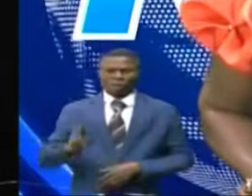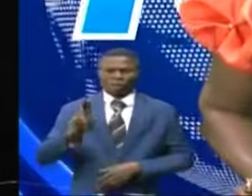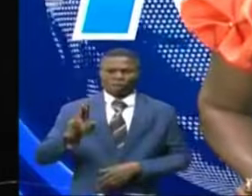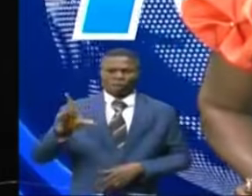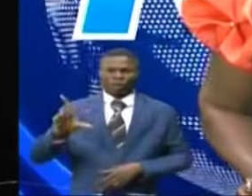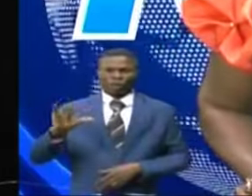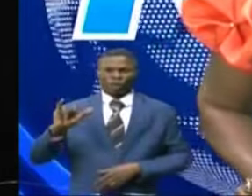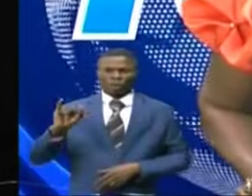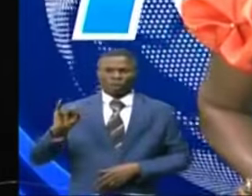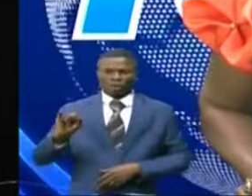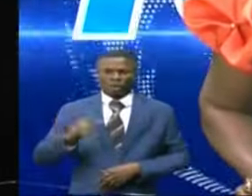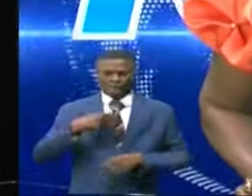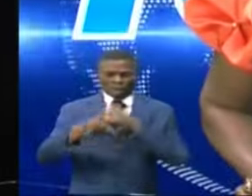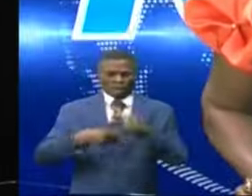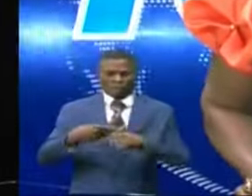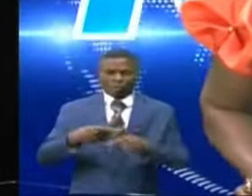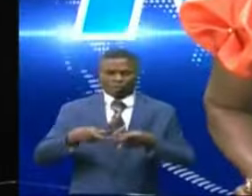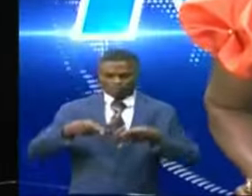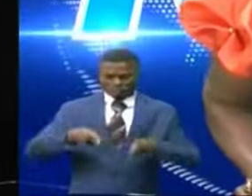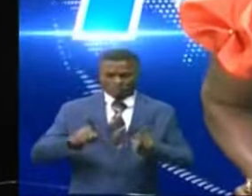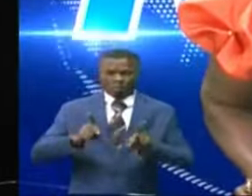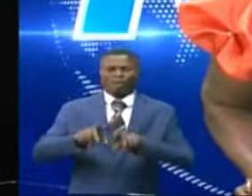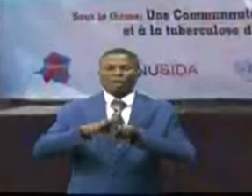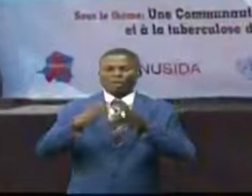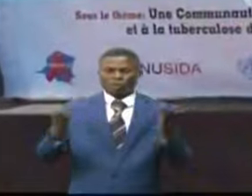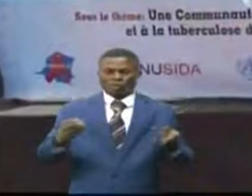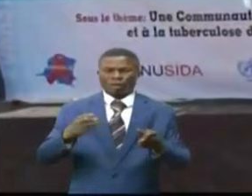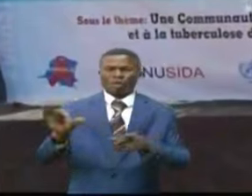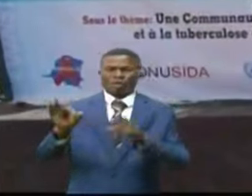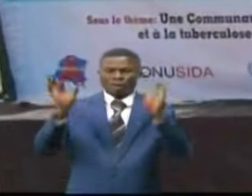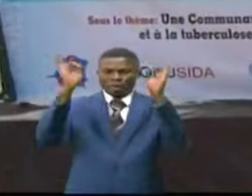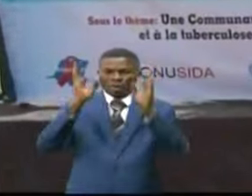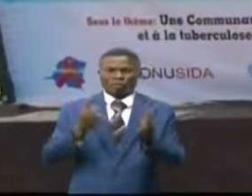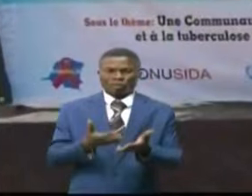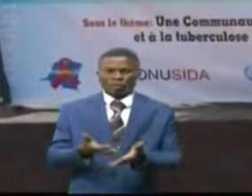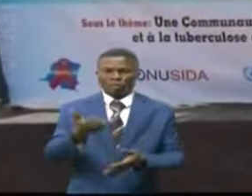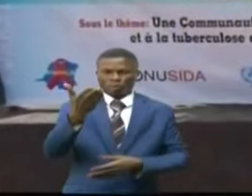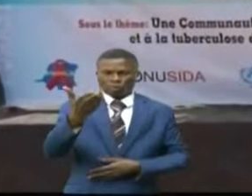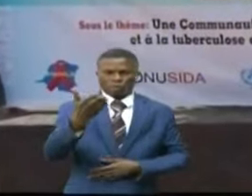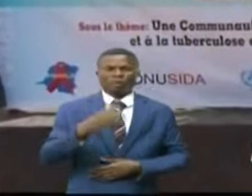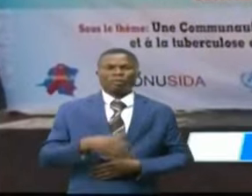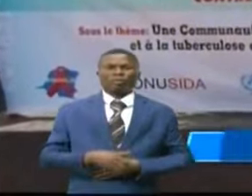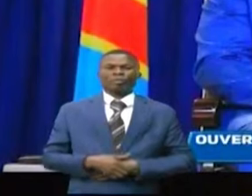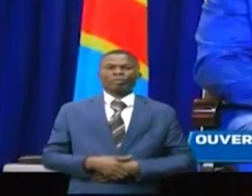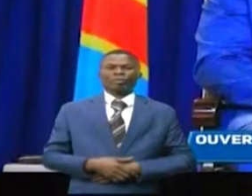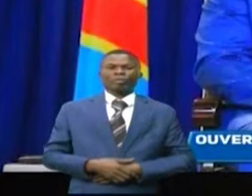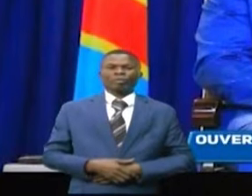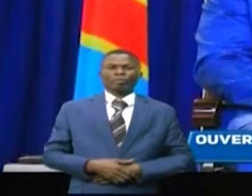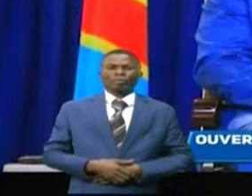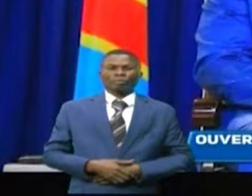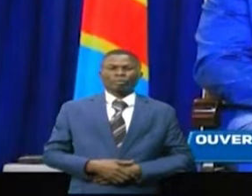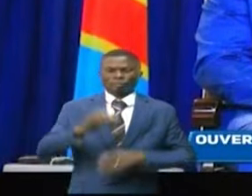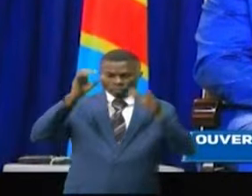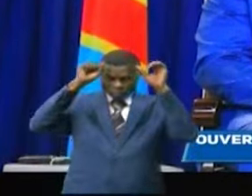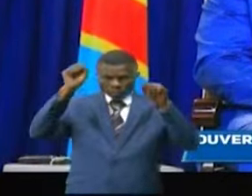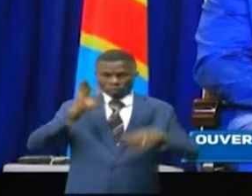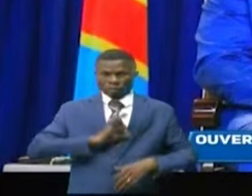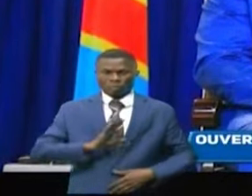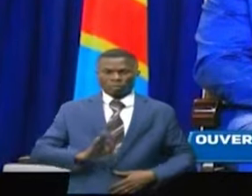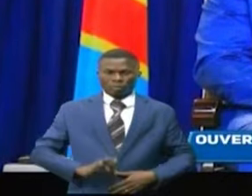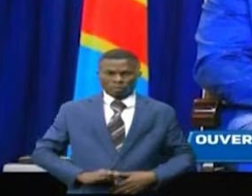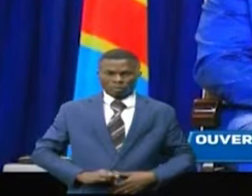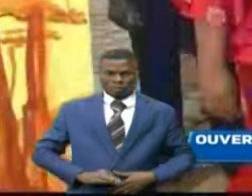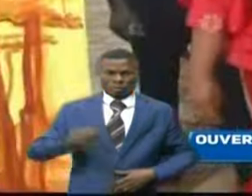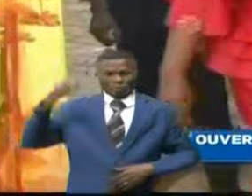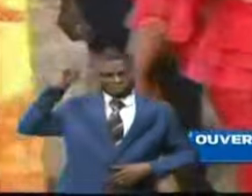Kabongo qui a donné les go de ses assises. C'est sous le haut patronage du président de la République, Félix-Antoine Tshisekedi Tshilombo, que